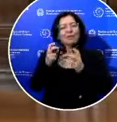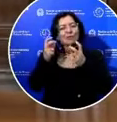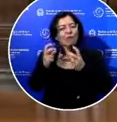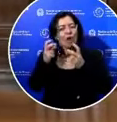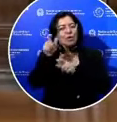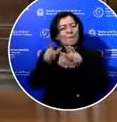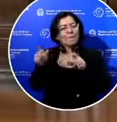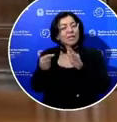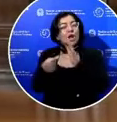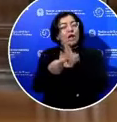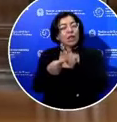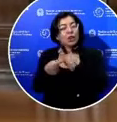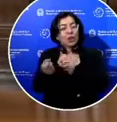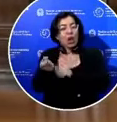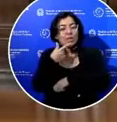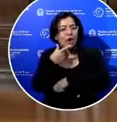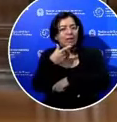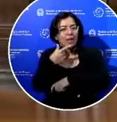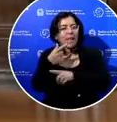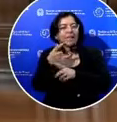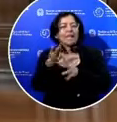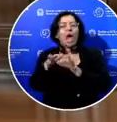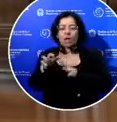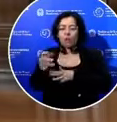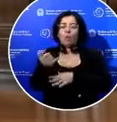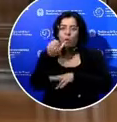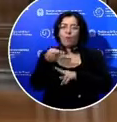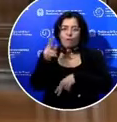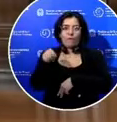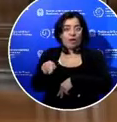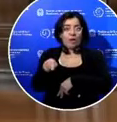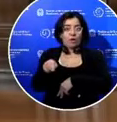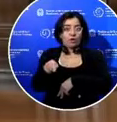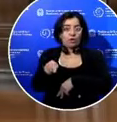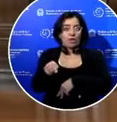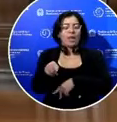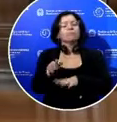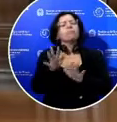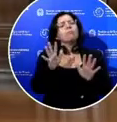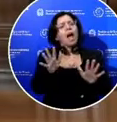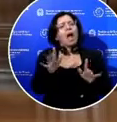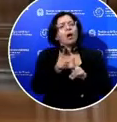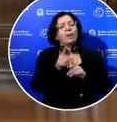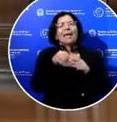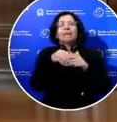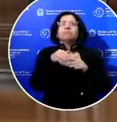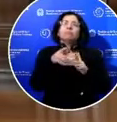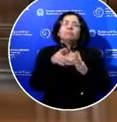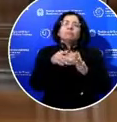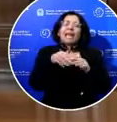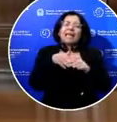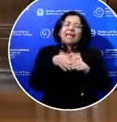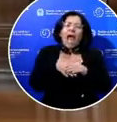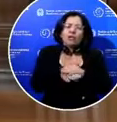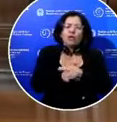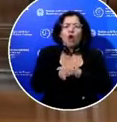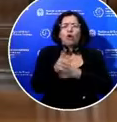detenuti con problemi di tossicodipendenza. Senza sottacere la difficoltà e la